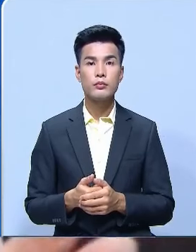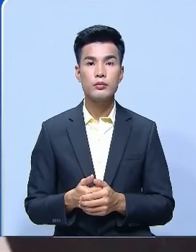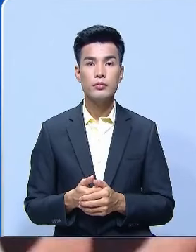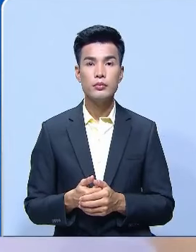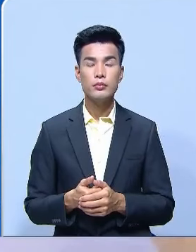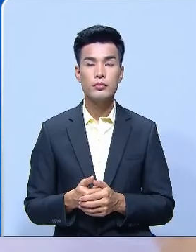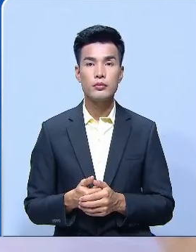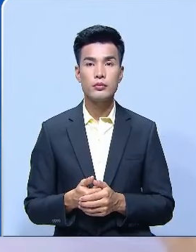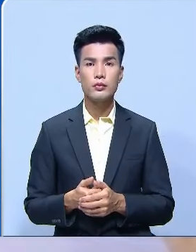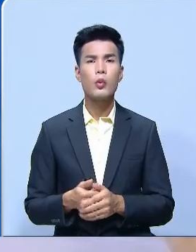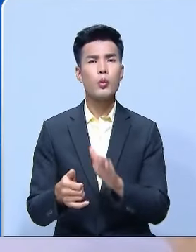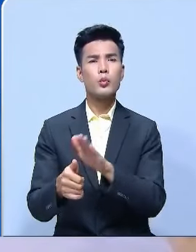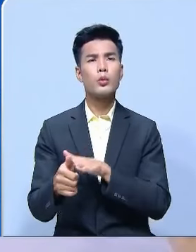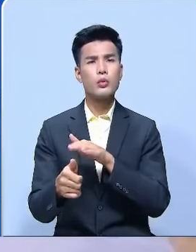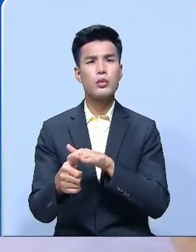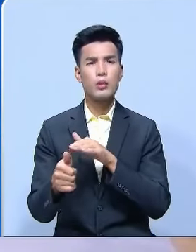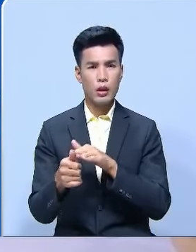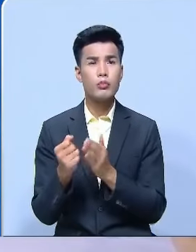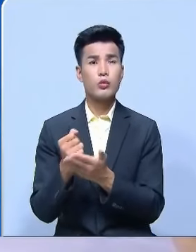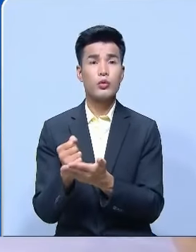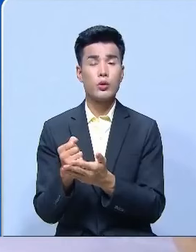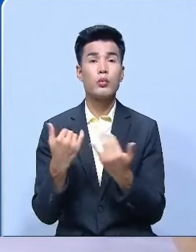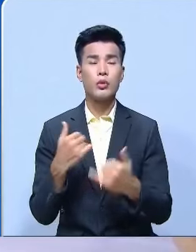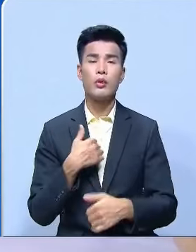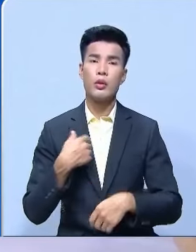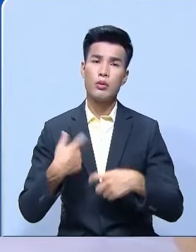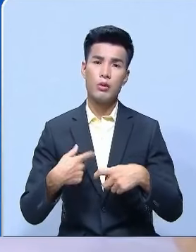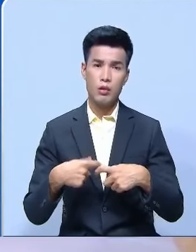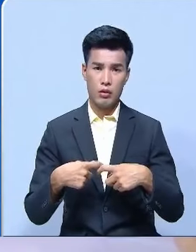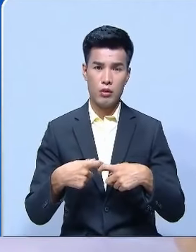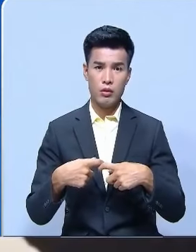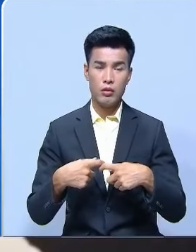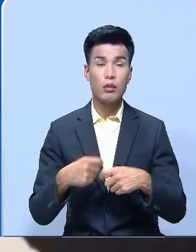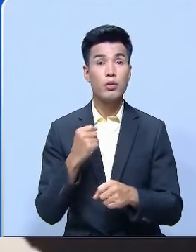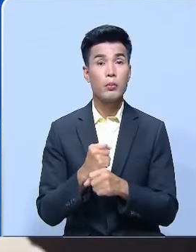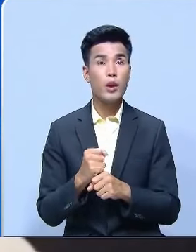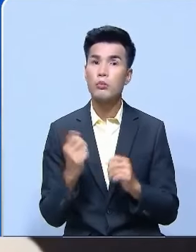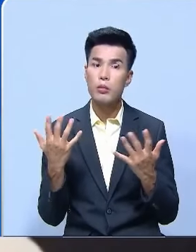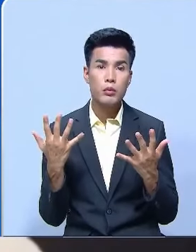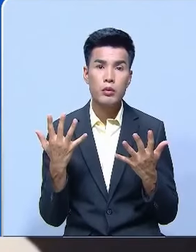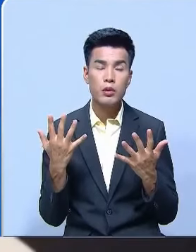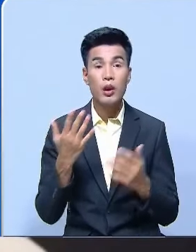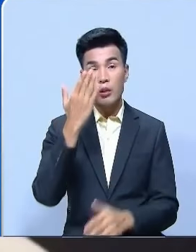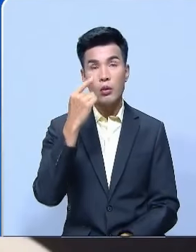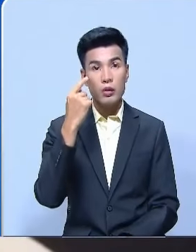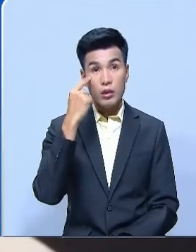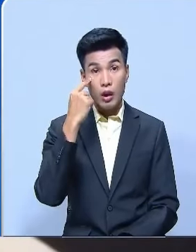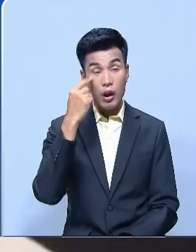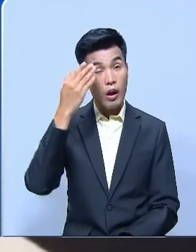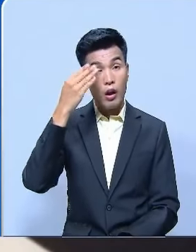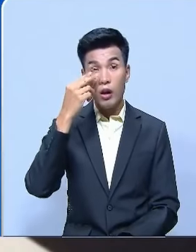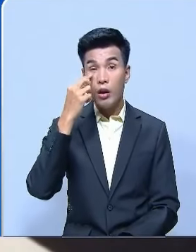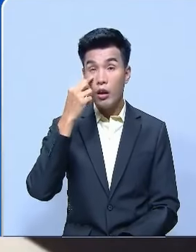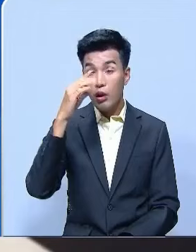่โอ้น่าเห็นใจและส่งกำลังใจมากๆเลยนะคะตอนนี้เธอบอกว่าเธอลำบากมากเลยอะตกงานเพราะตาข้างขวามองเห็น